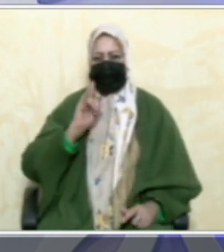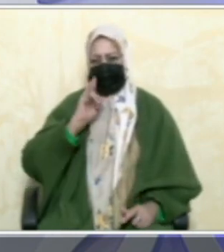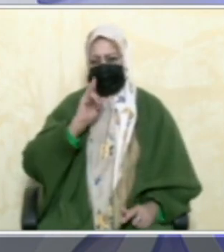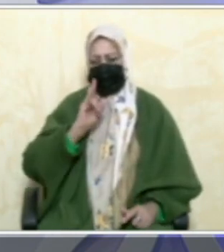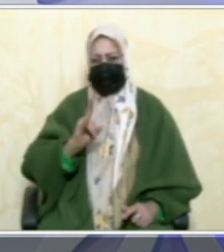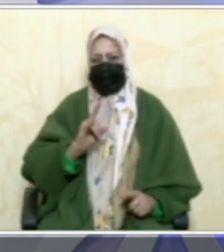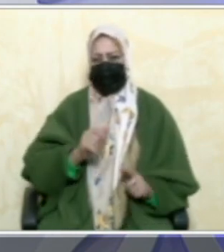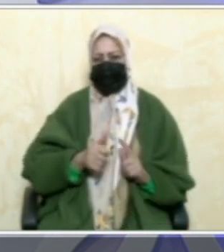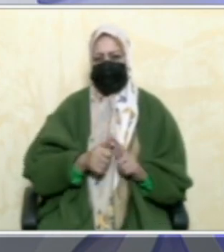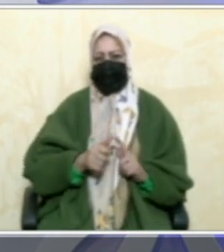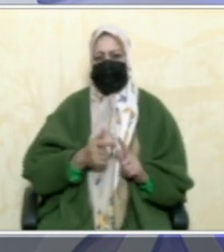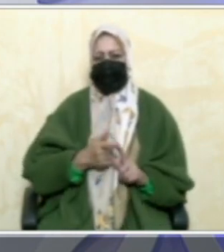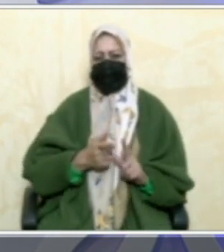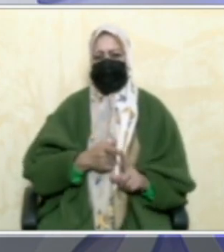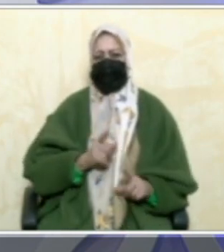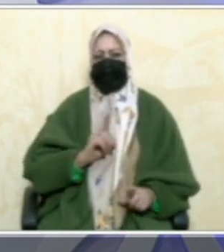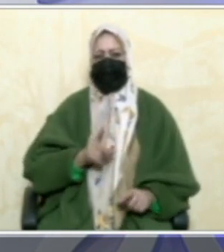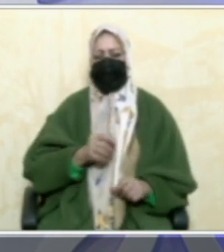كثير من